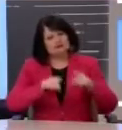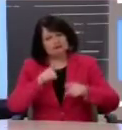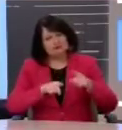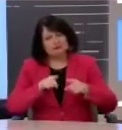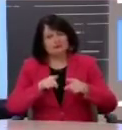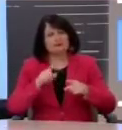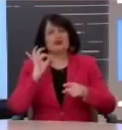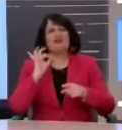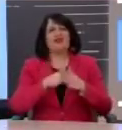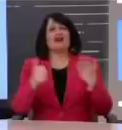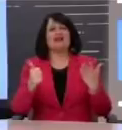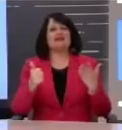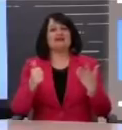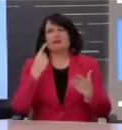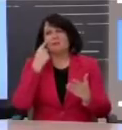των F-16.